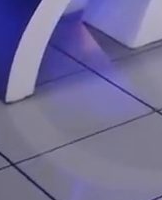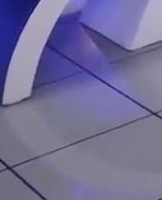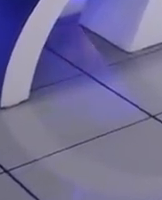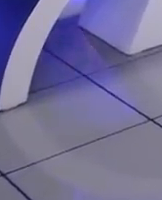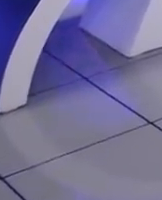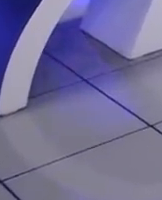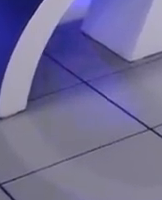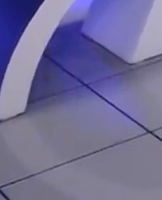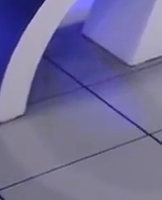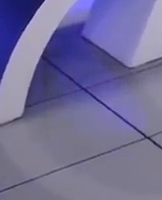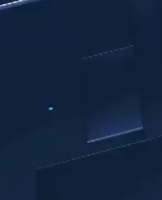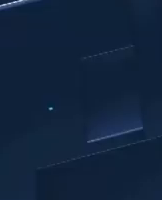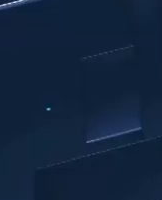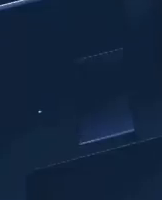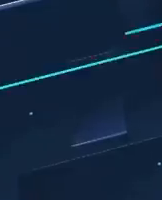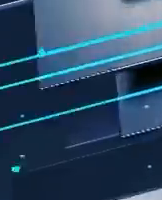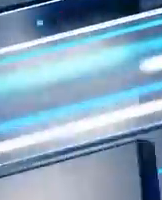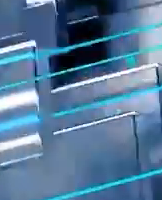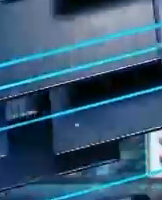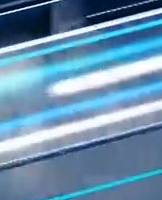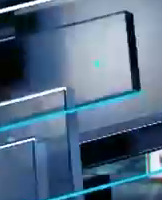көрермен бүгін көретіндеріңіз.